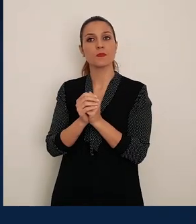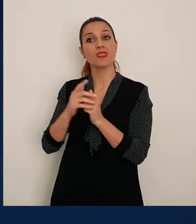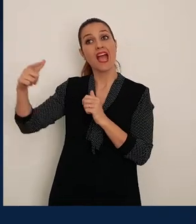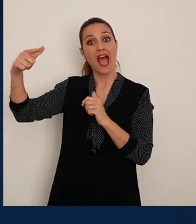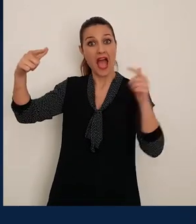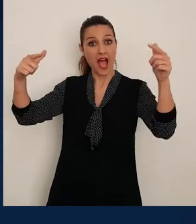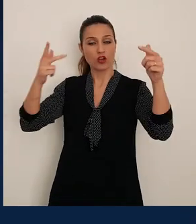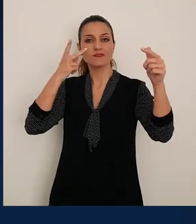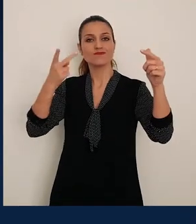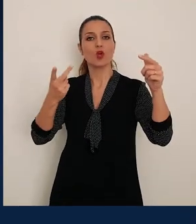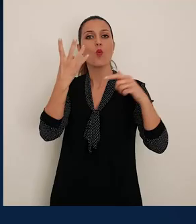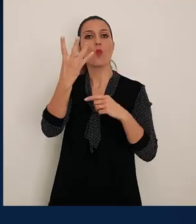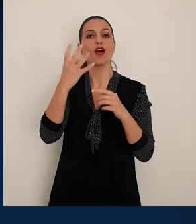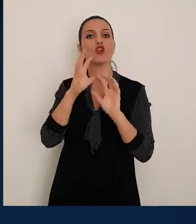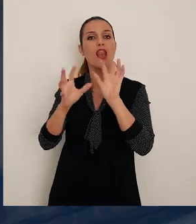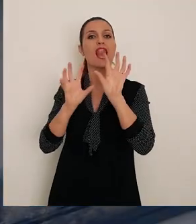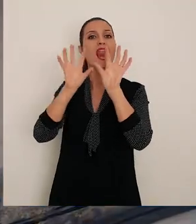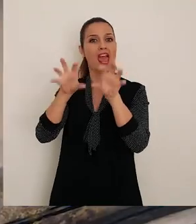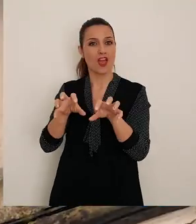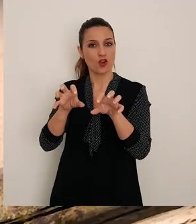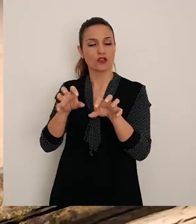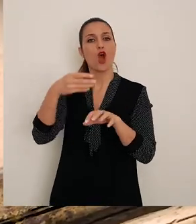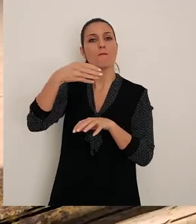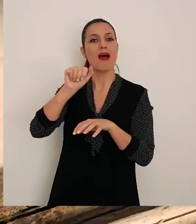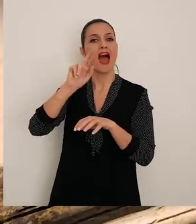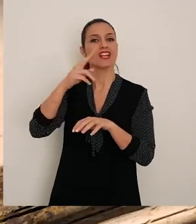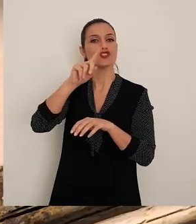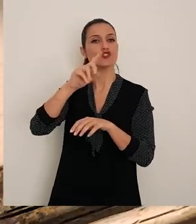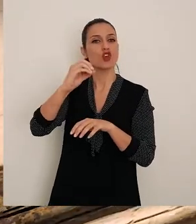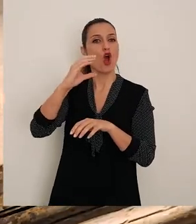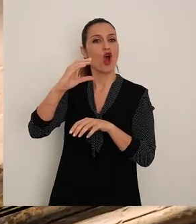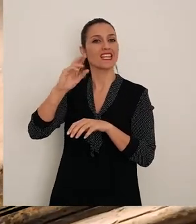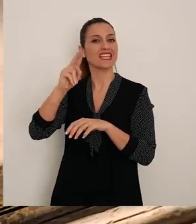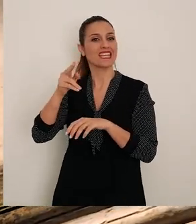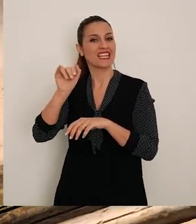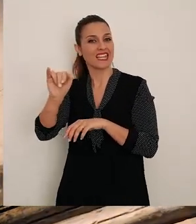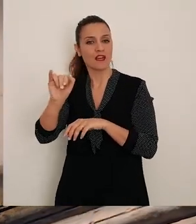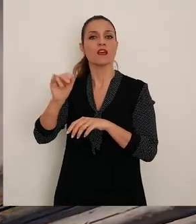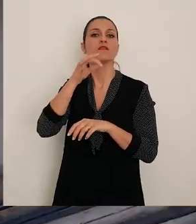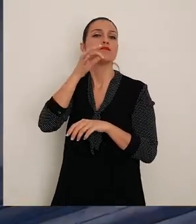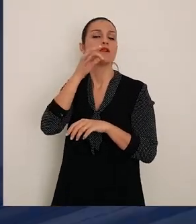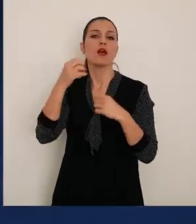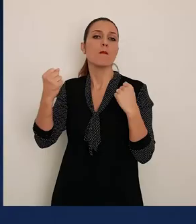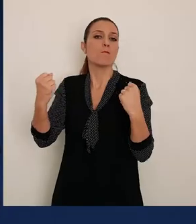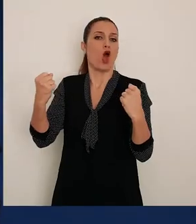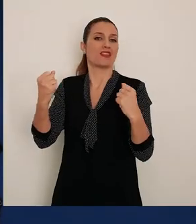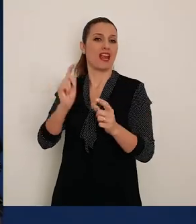Agli angoli sono visibili quattro leoni, chiamati anche marzocchi, che fanno da vedetta e sono simbolo del potere popolare.